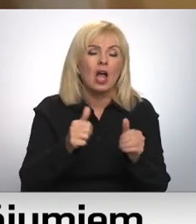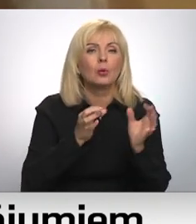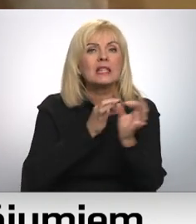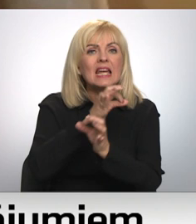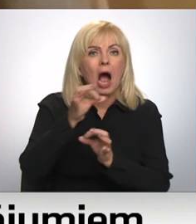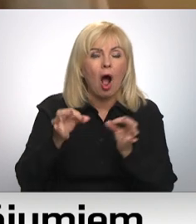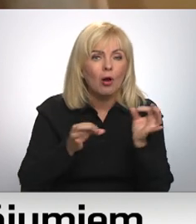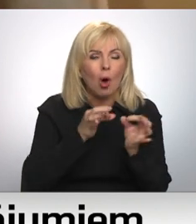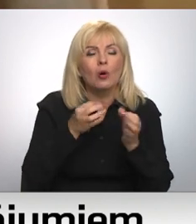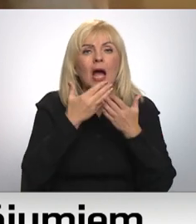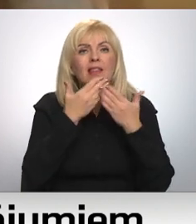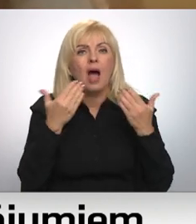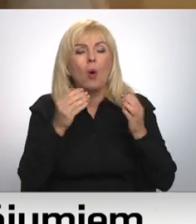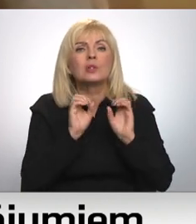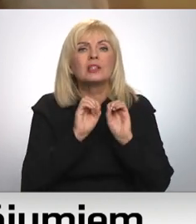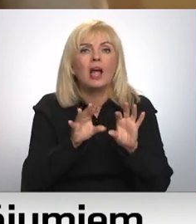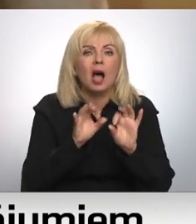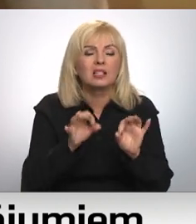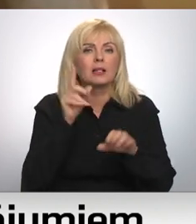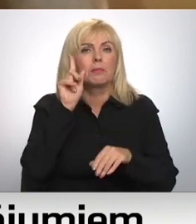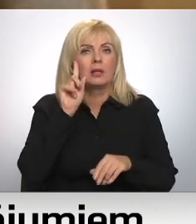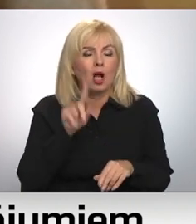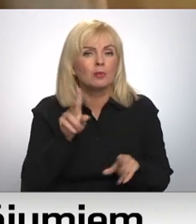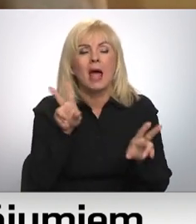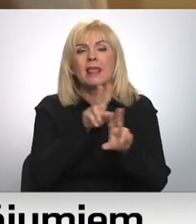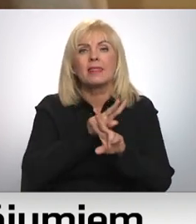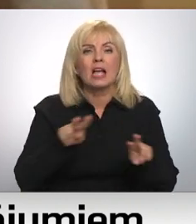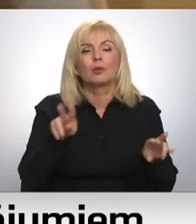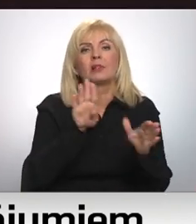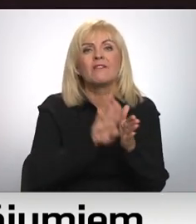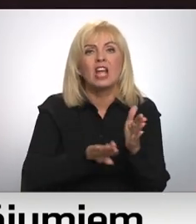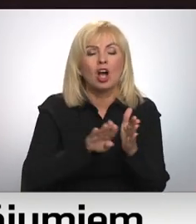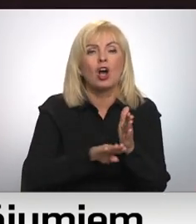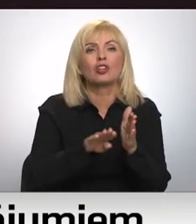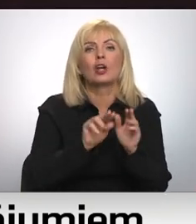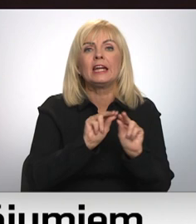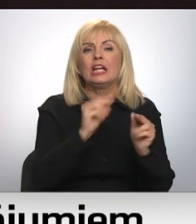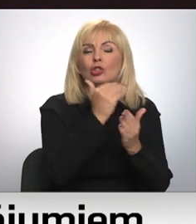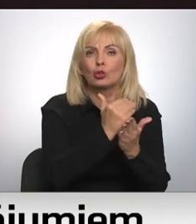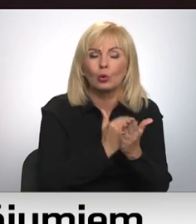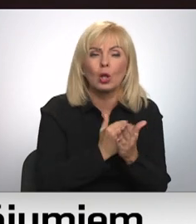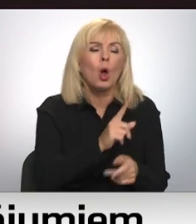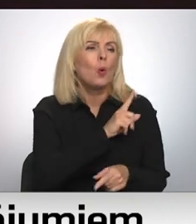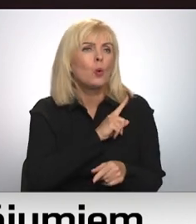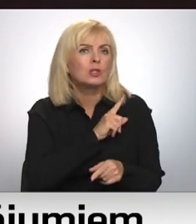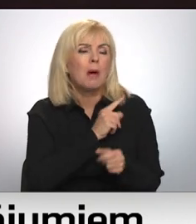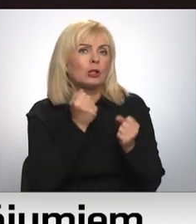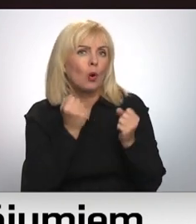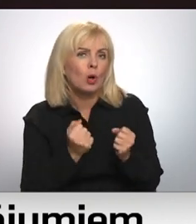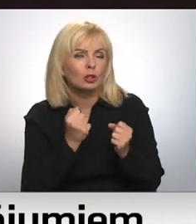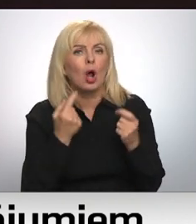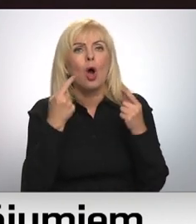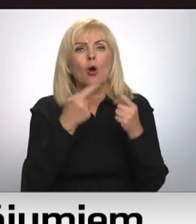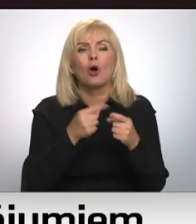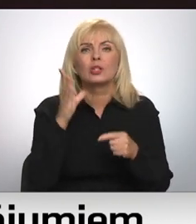dialogus, nav šī tas stāstīt prasme, neizprot vienkāršas instrukcijas. Uzmanības noturība, koncentrēšanās